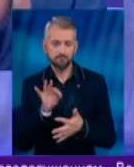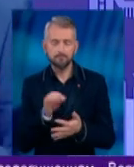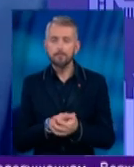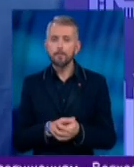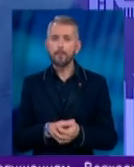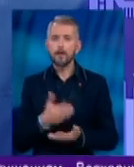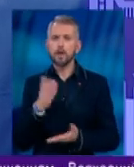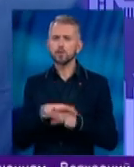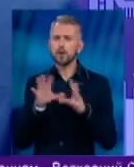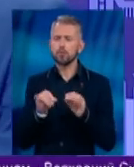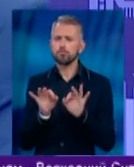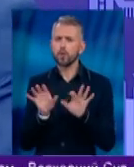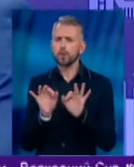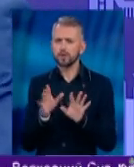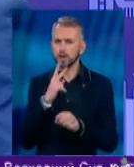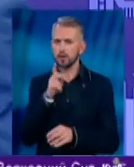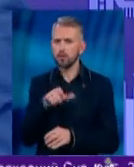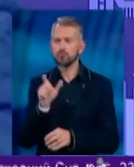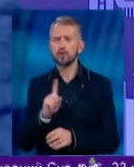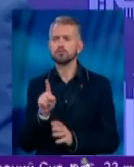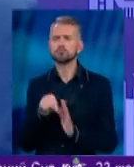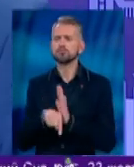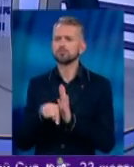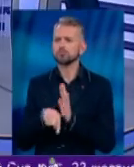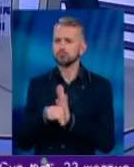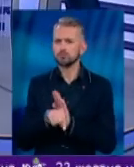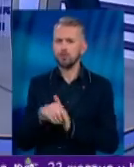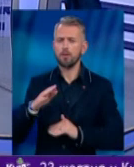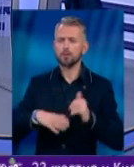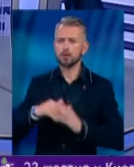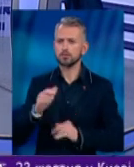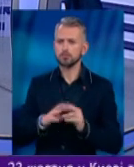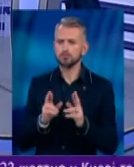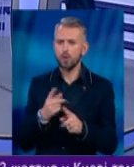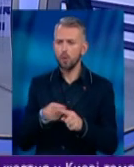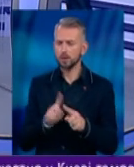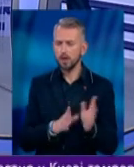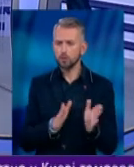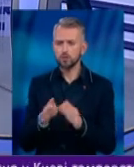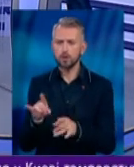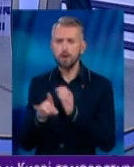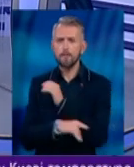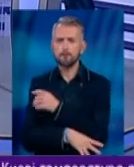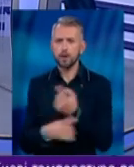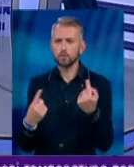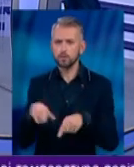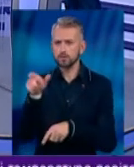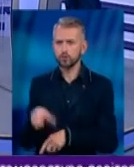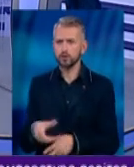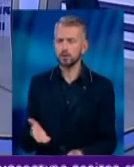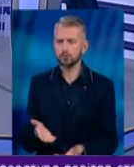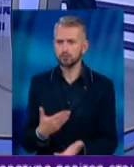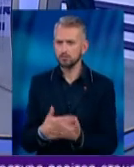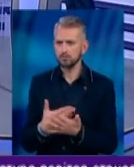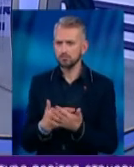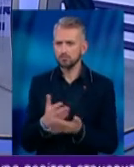пояснити нашим глядачам, що ж це означатиме на практиці? Ось ця процедура банкрутства фізичної особи. Такі